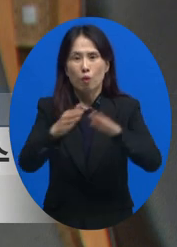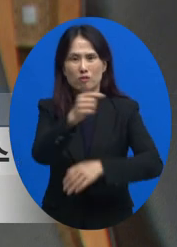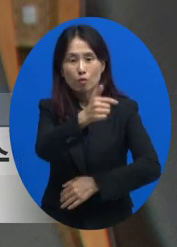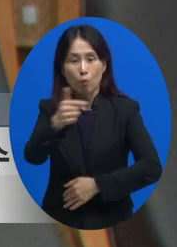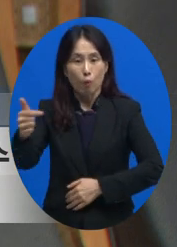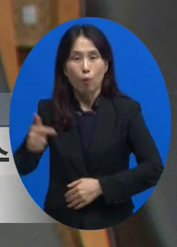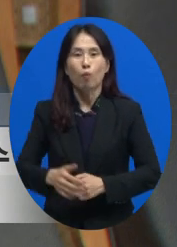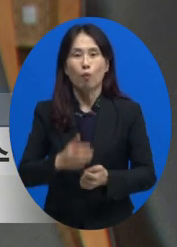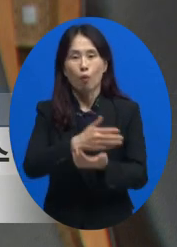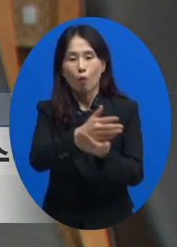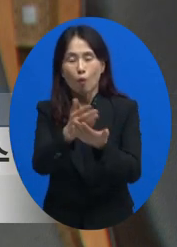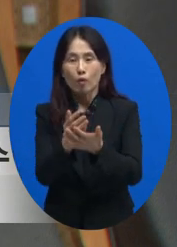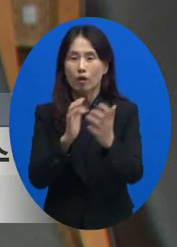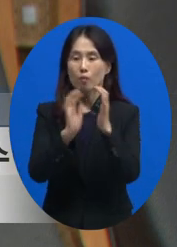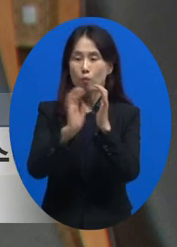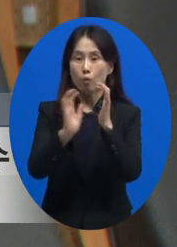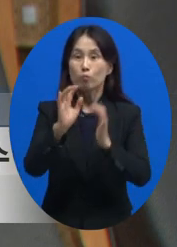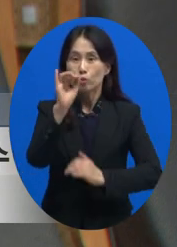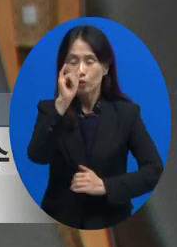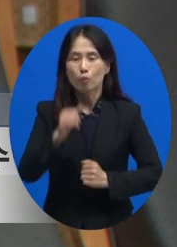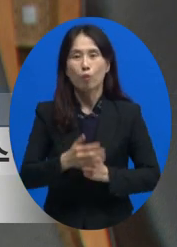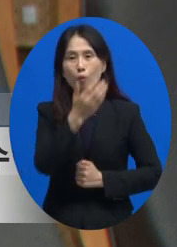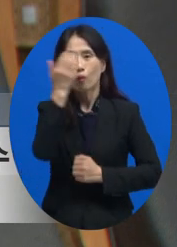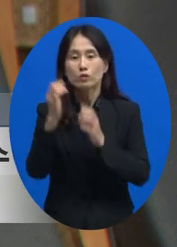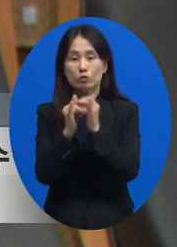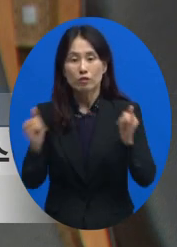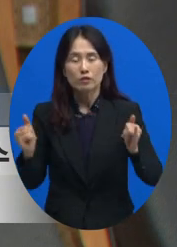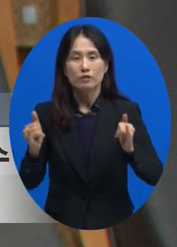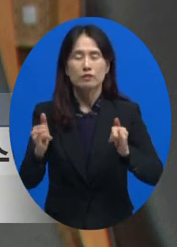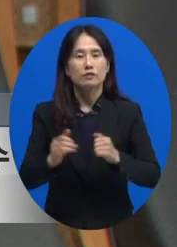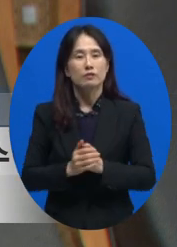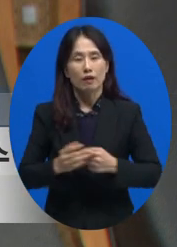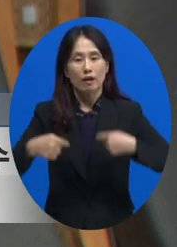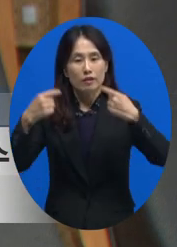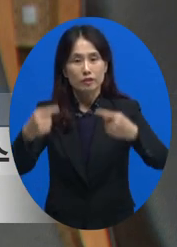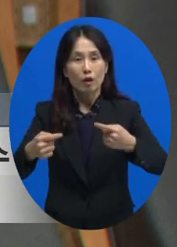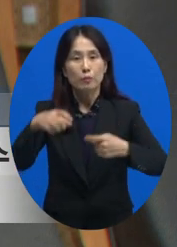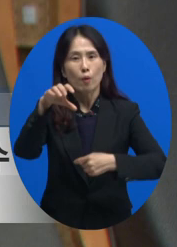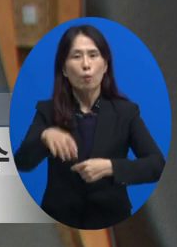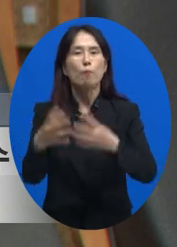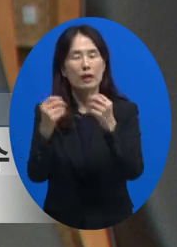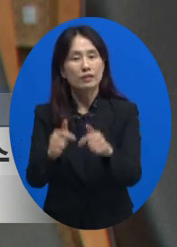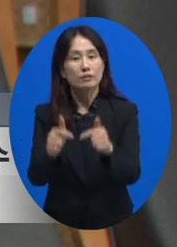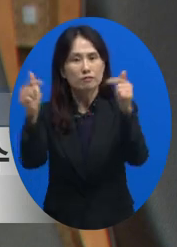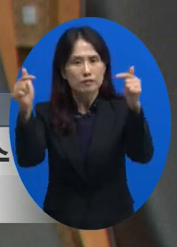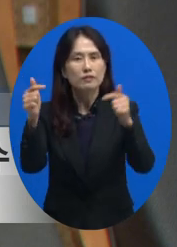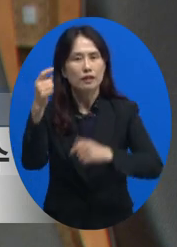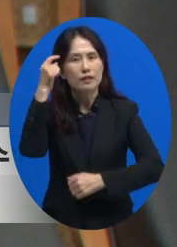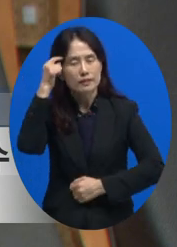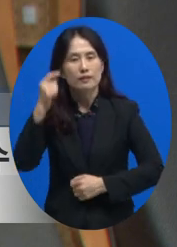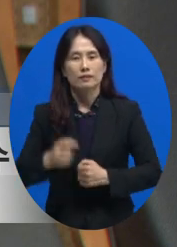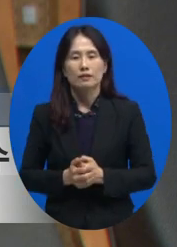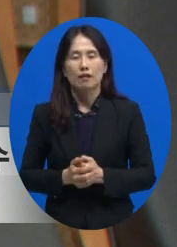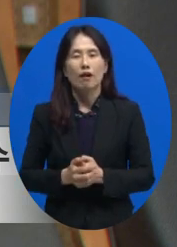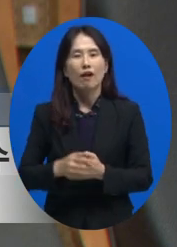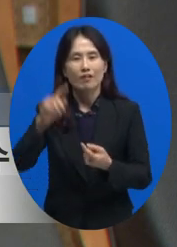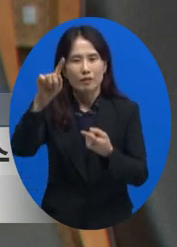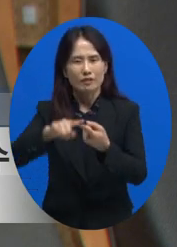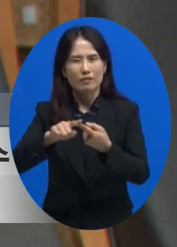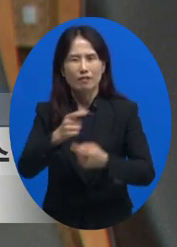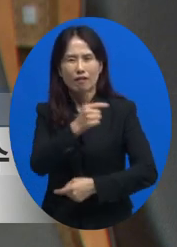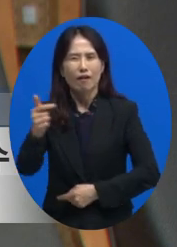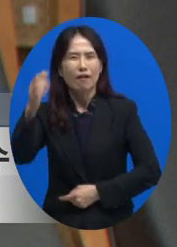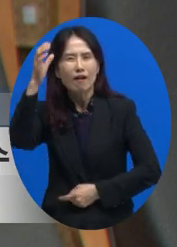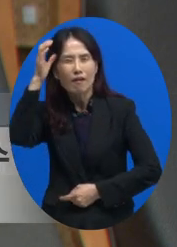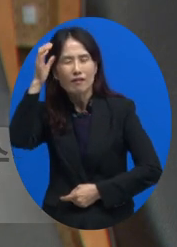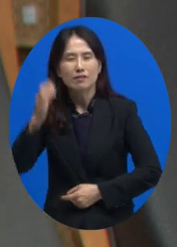크고 다양한 포럼들도 열리고 청년들에게 할 수 있는 여러 가지 참여의 장들이 마련된다고 하는데 그런 점들에 있어서